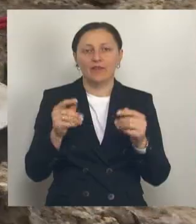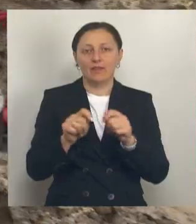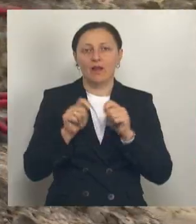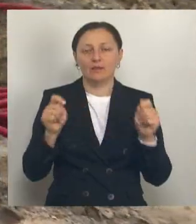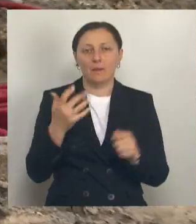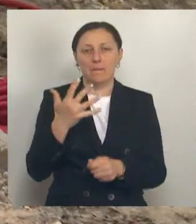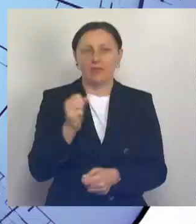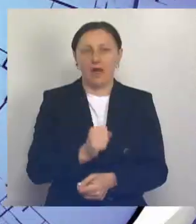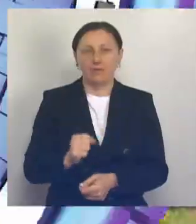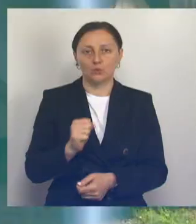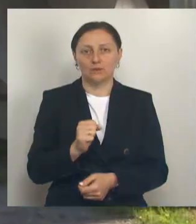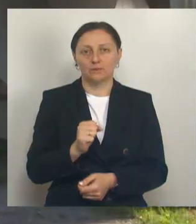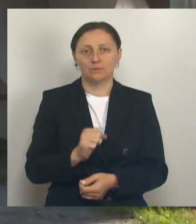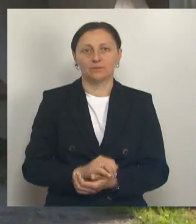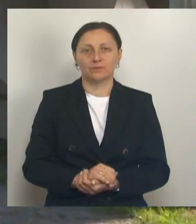5 августа